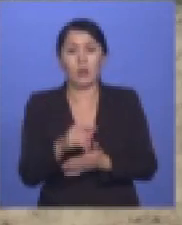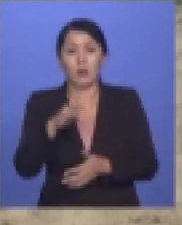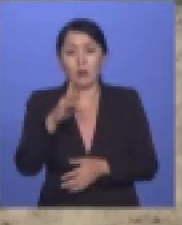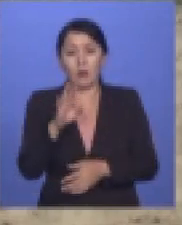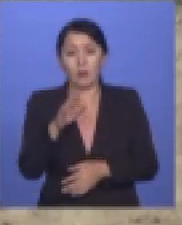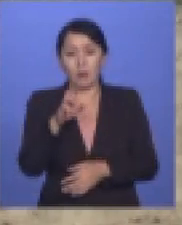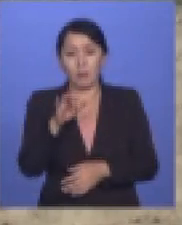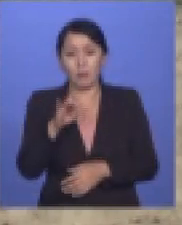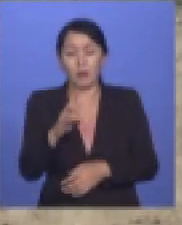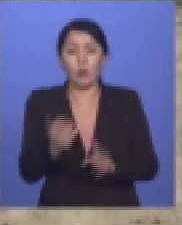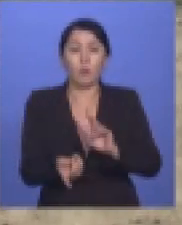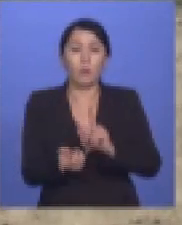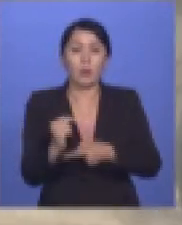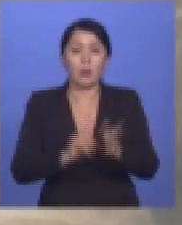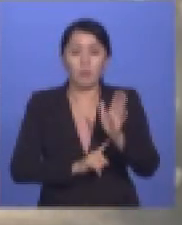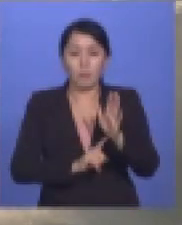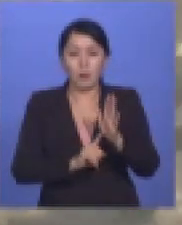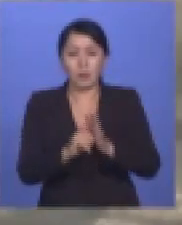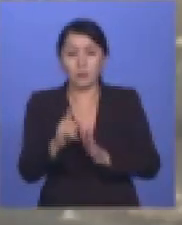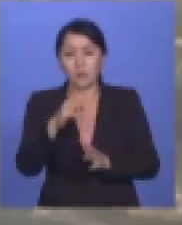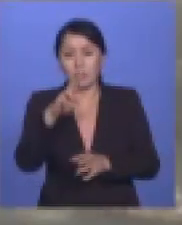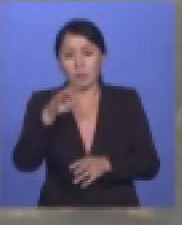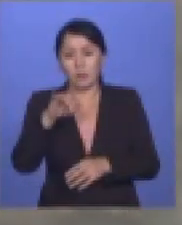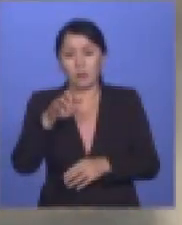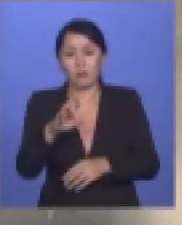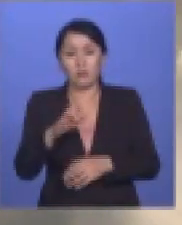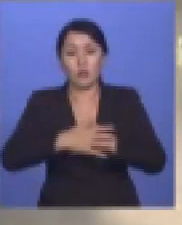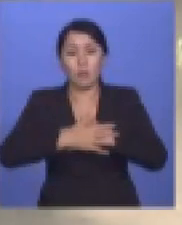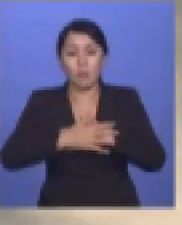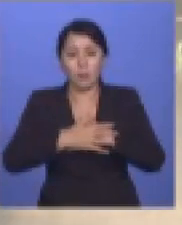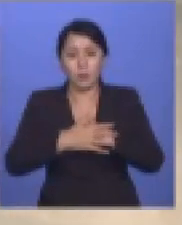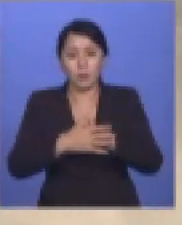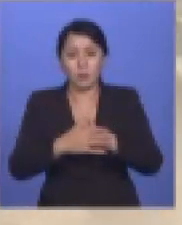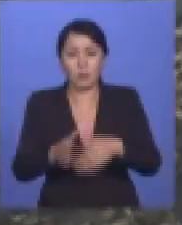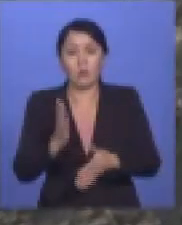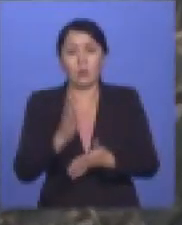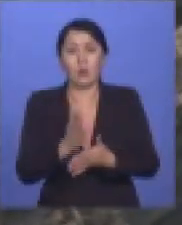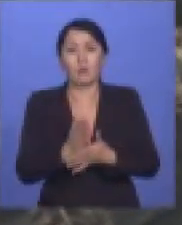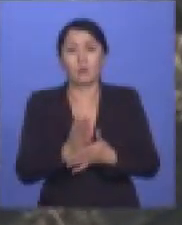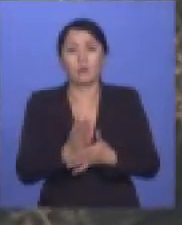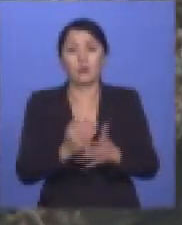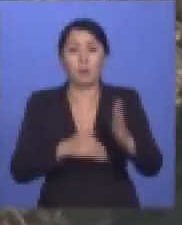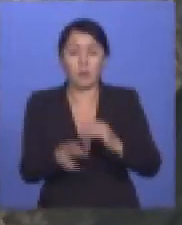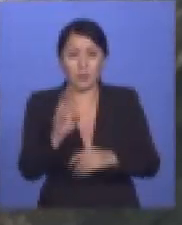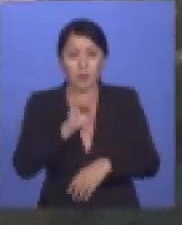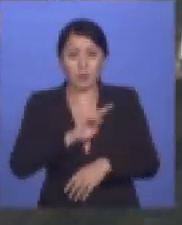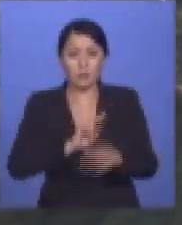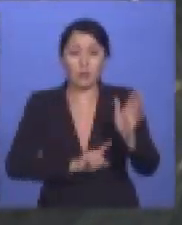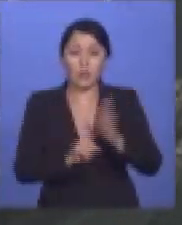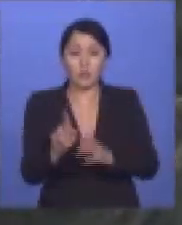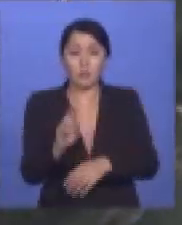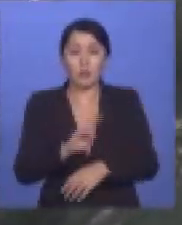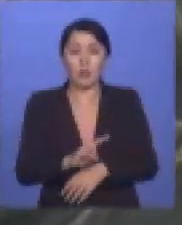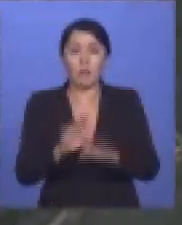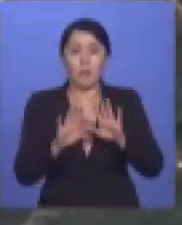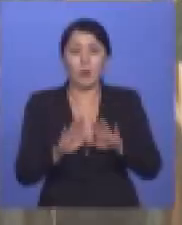Налобина ауылындағы өзгерістердің басы ғана. Клубқа қарама-қарсы жерде үлкен алаңқай орналасқан. Биыл мұнда да абаттандыру жұмыстары қарқын алды.